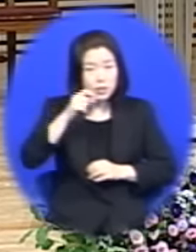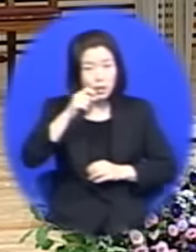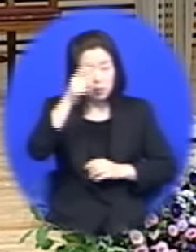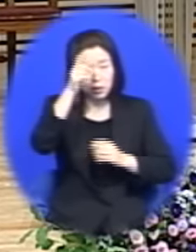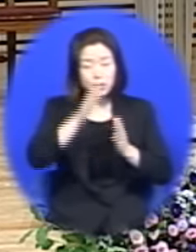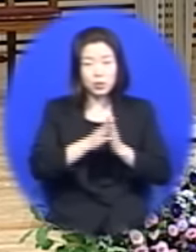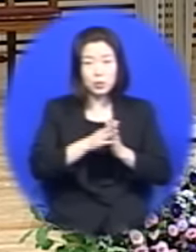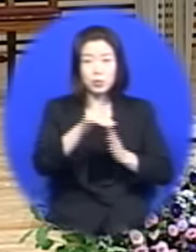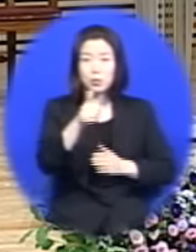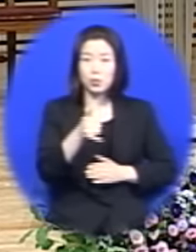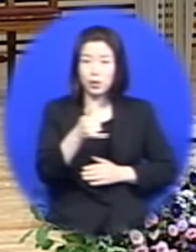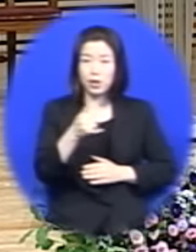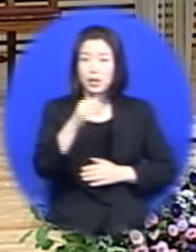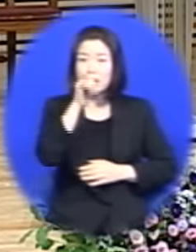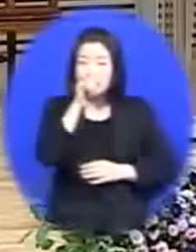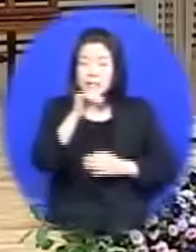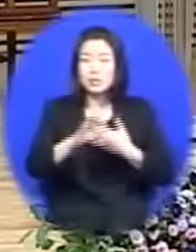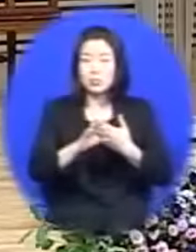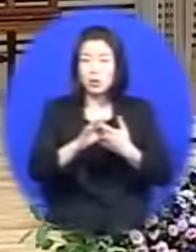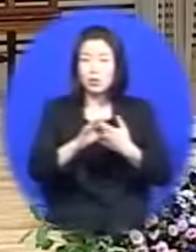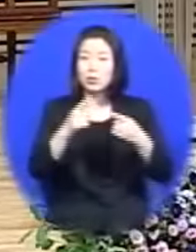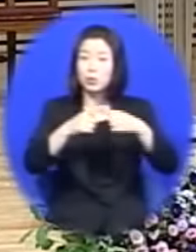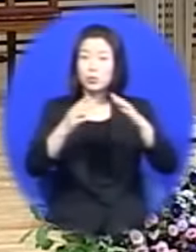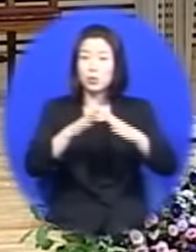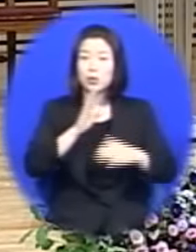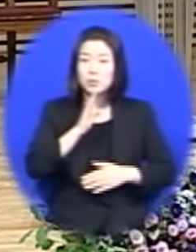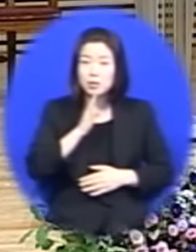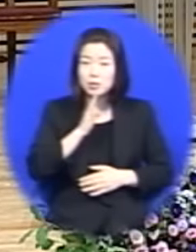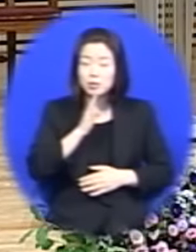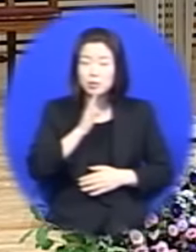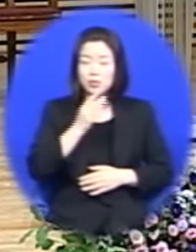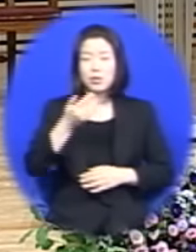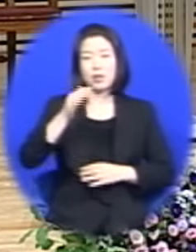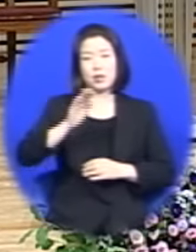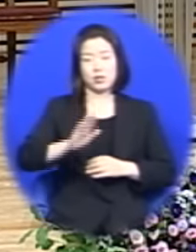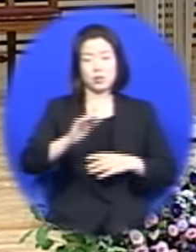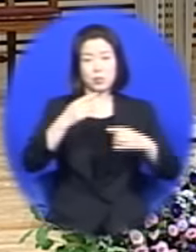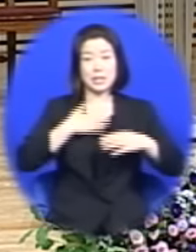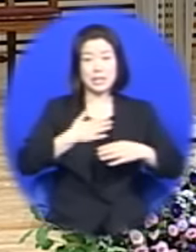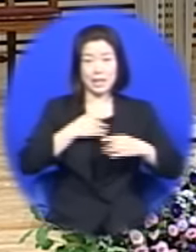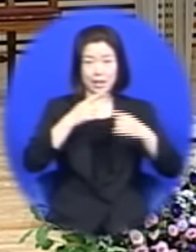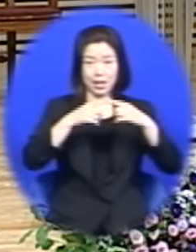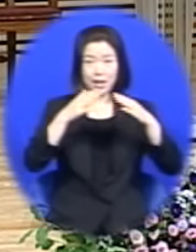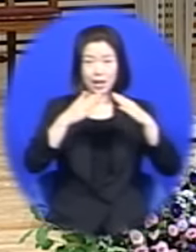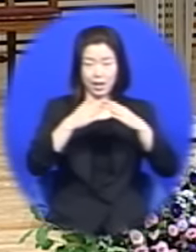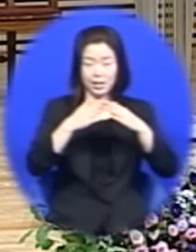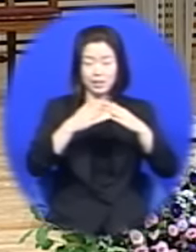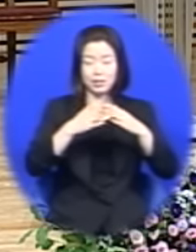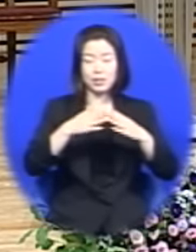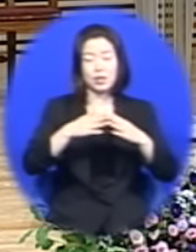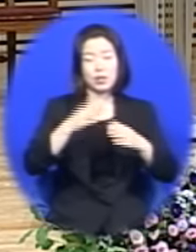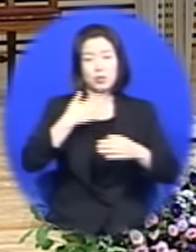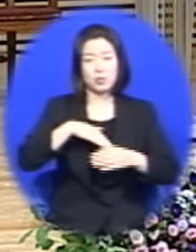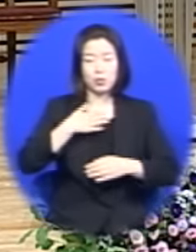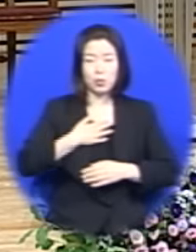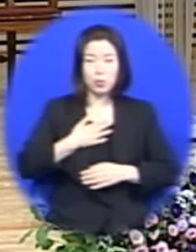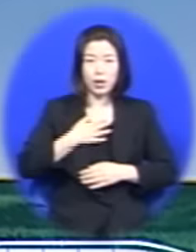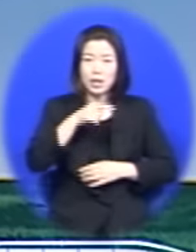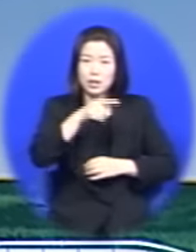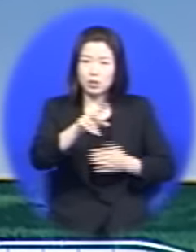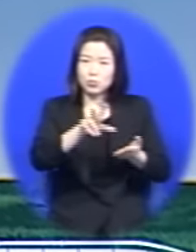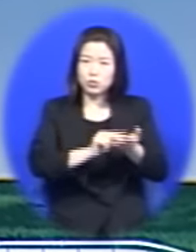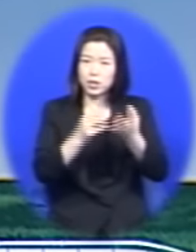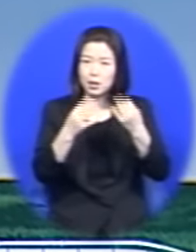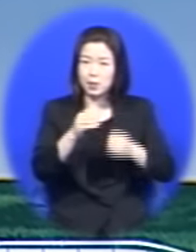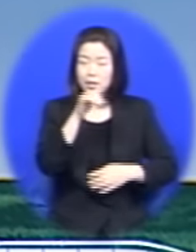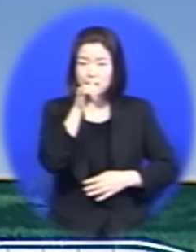교회잖아요. 그런데 제가 알고 있는 이런 교회는 항상 문제가 많았습니다. 교회가 우리가 이 지상에서, 이